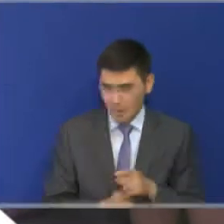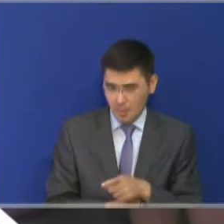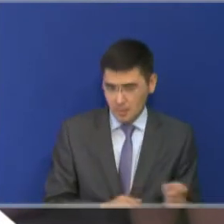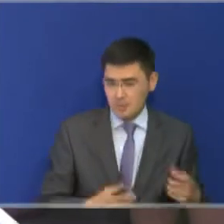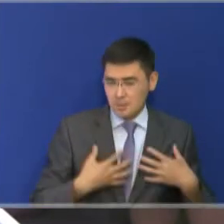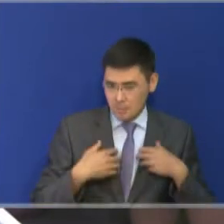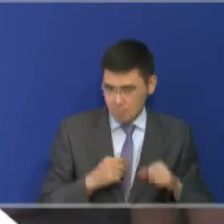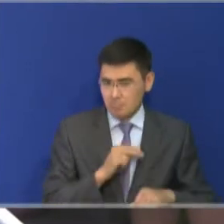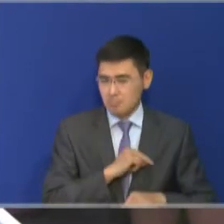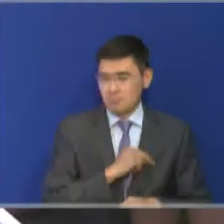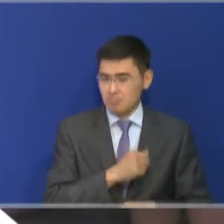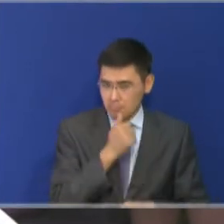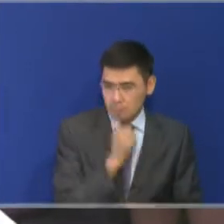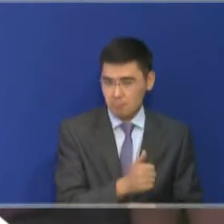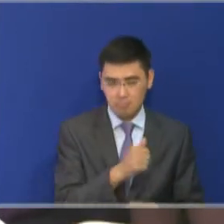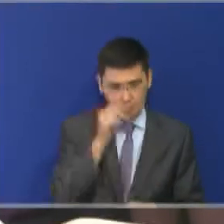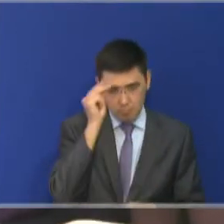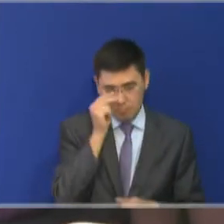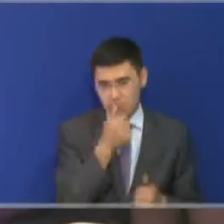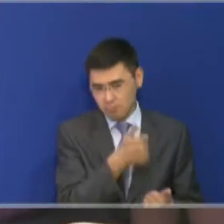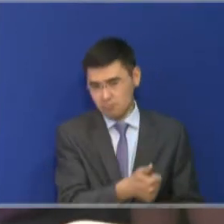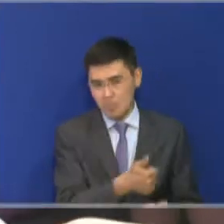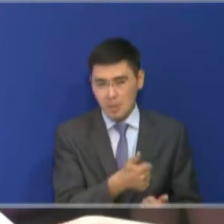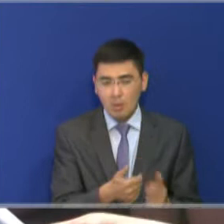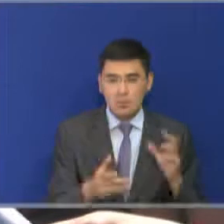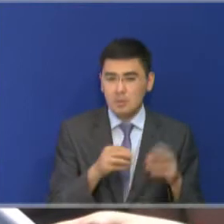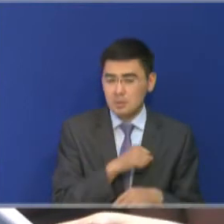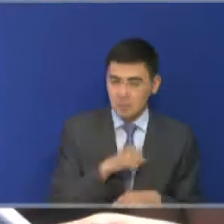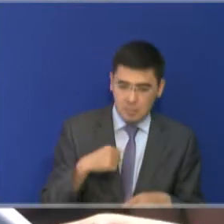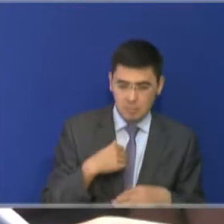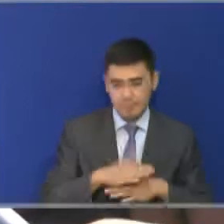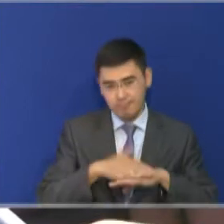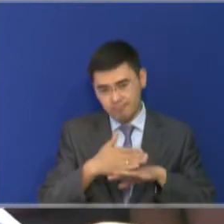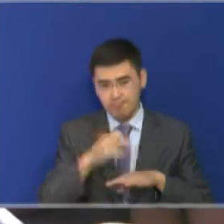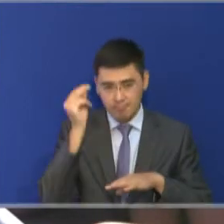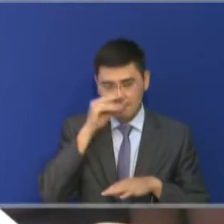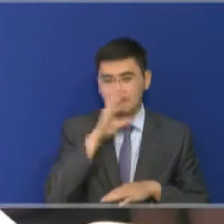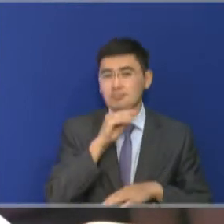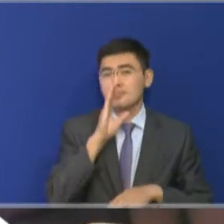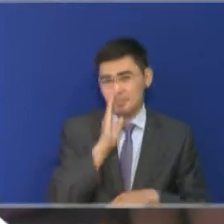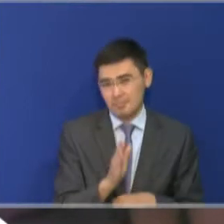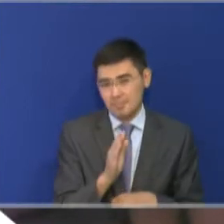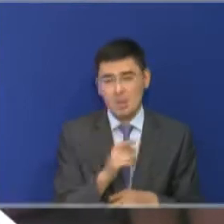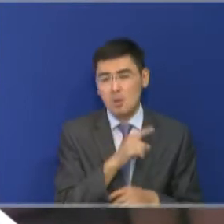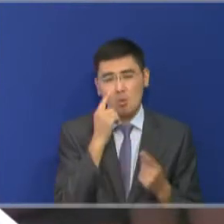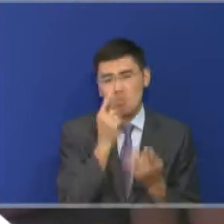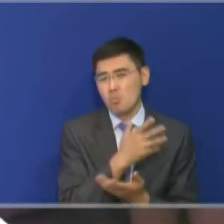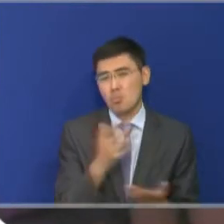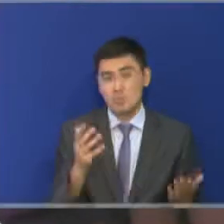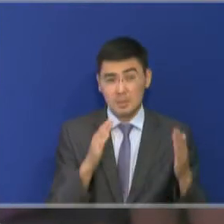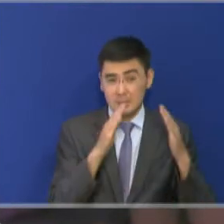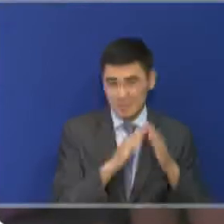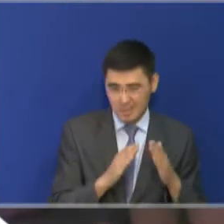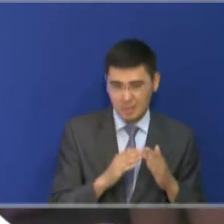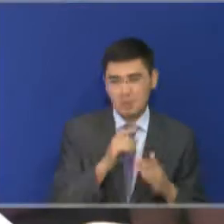Енді оның өз бетімен сабаққа дайындалуына болады. Кейде бауырларымен бөлісе алады. Көптеген отбасында бұл мәселе балалар қашықтан білім ала бастаған